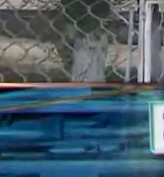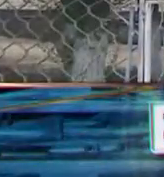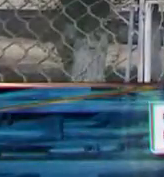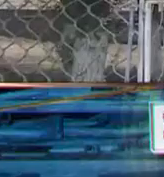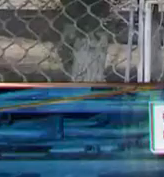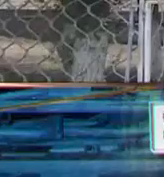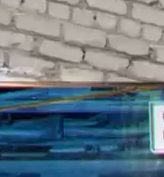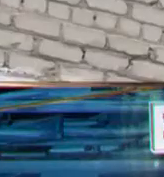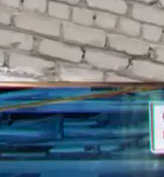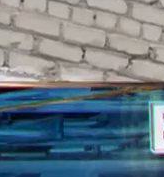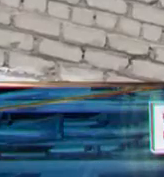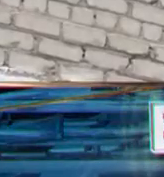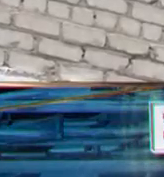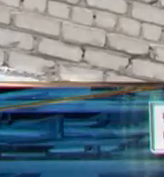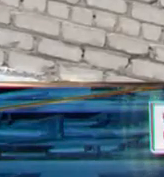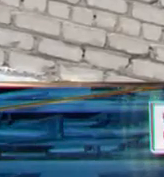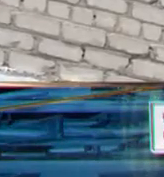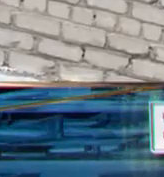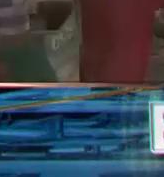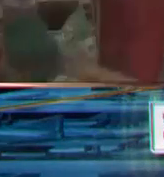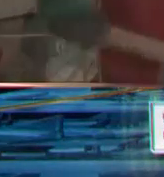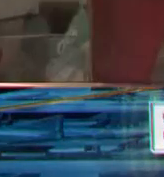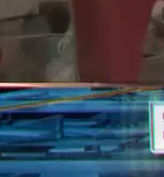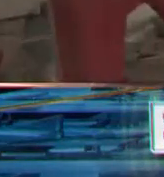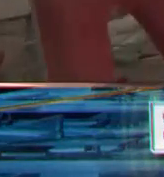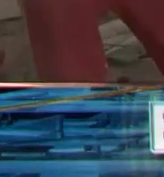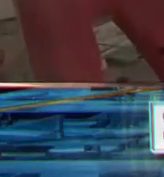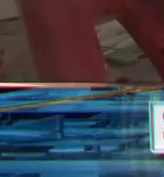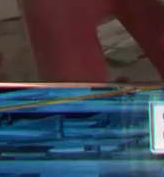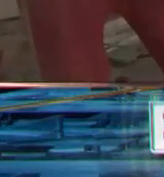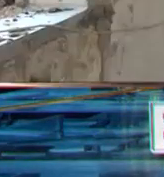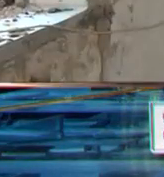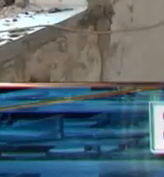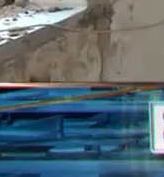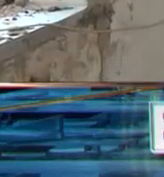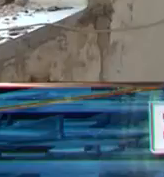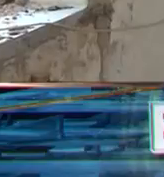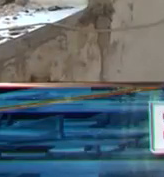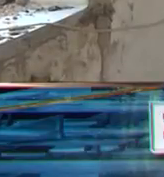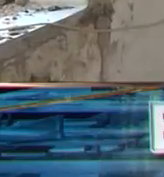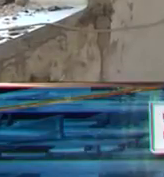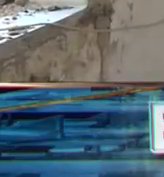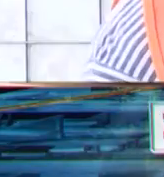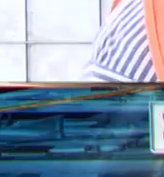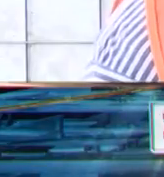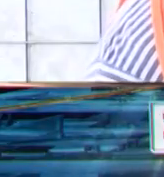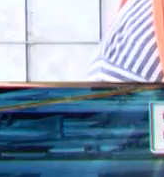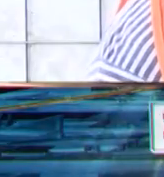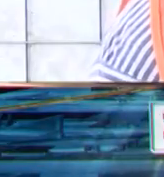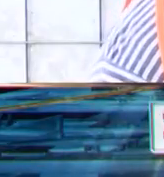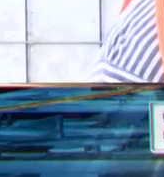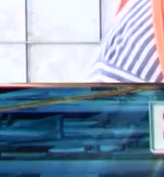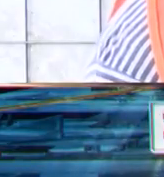Кербұлақ ауданында биыл 53 нысан күрделі жөндеуден өтеді. Жұмыспен қамтудың жол картасымен барлығы да жыл соңында аяқталмақ.